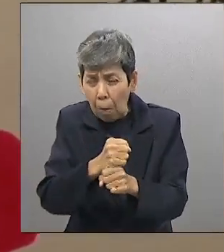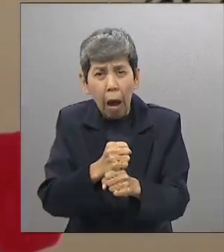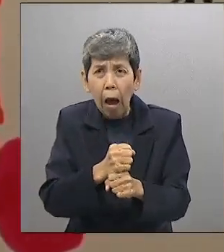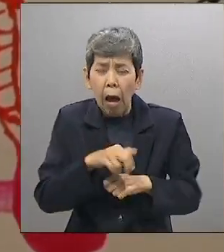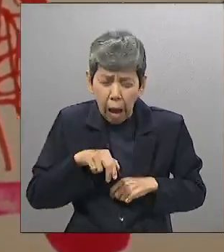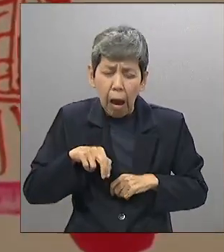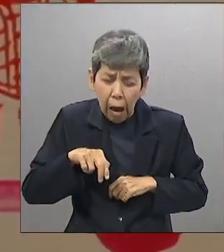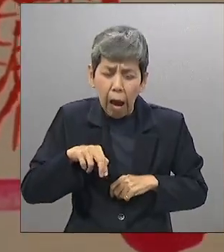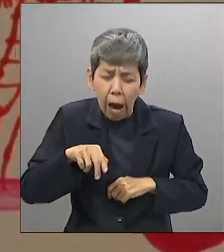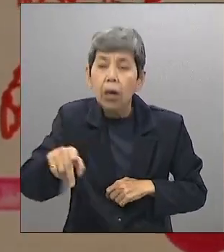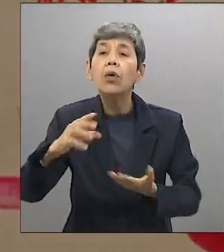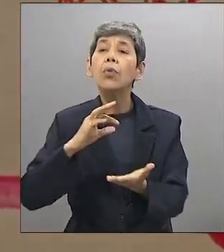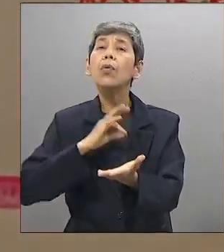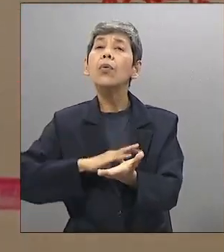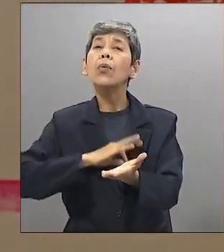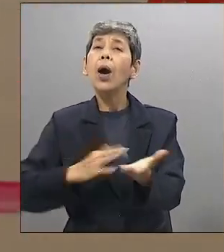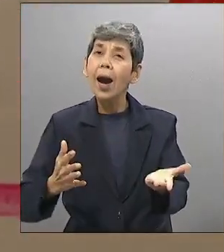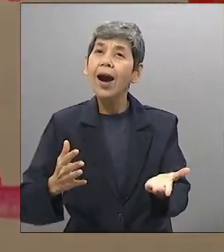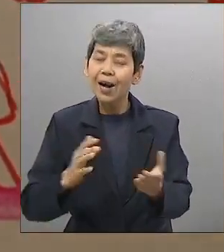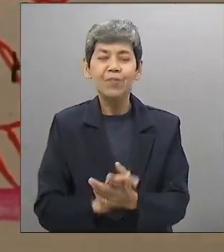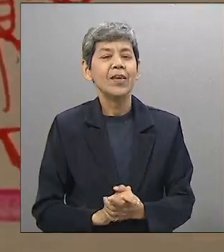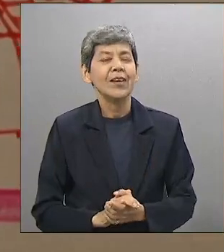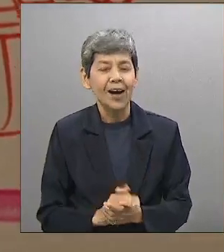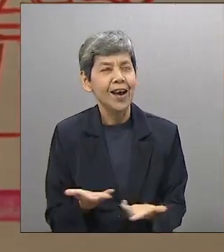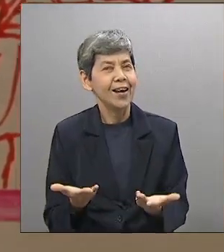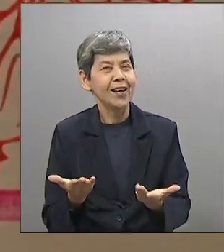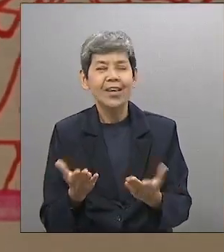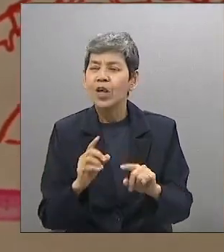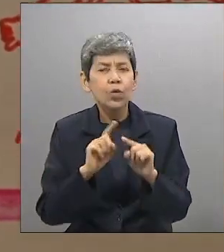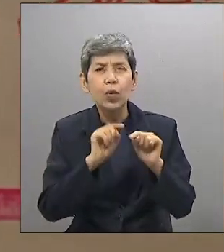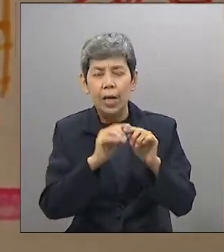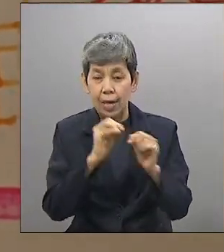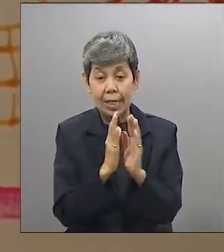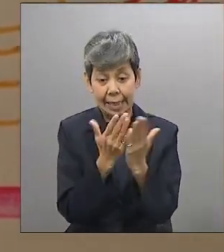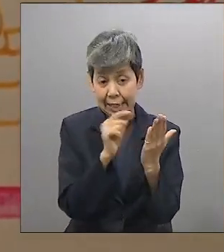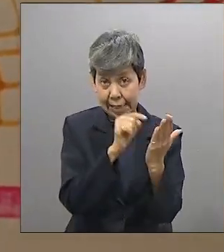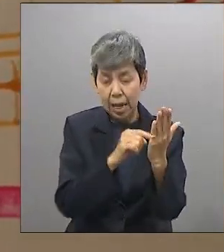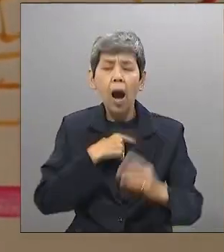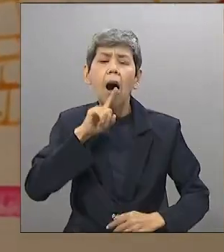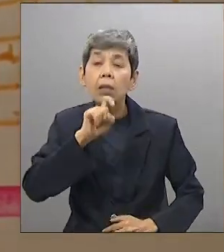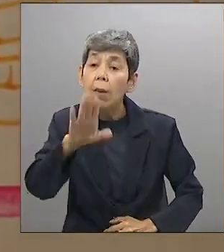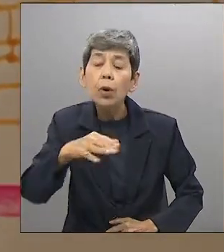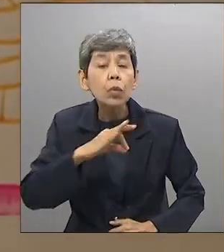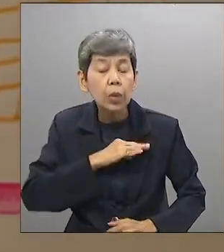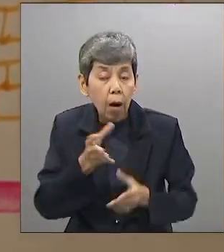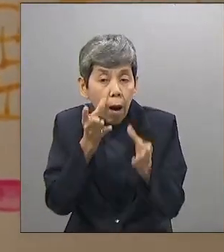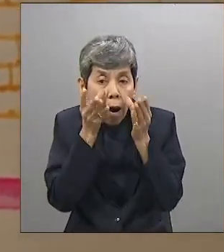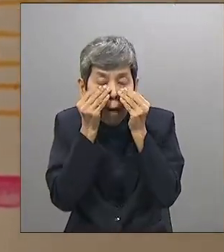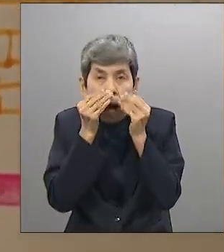บ้างและหนูรู้สึกยังไงสุดท้ายสืgraduateุกเรื่อง ทุกเล่ทุกเรื่องทุกเล่มม เราจะถามนัเรีเราจะถามหน้าเรียนนว่า หนูได้อะไร